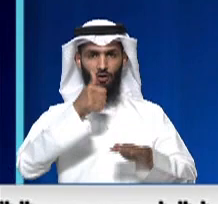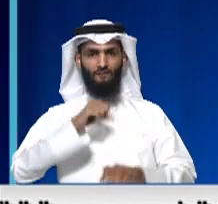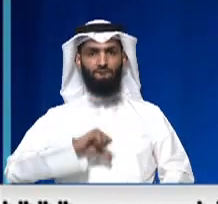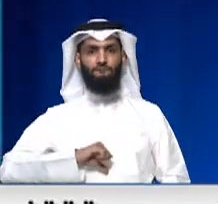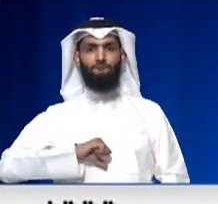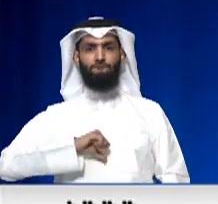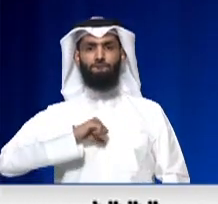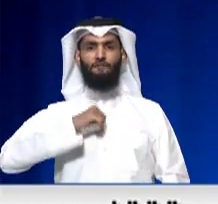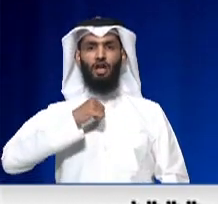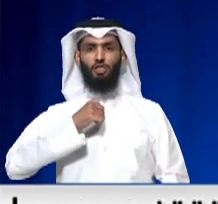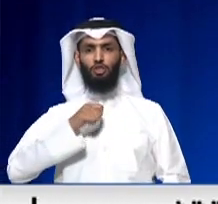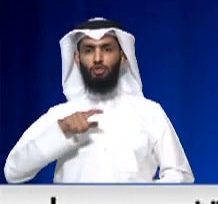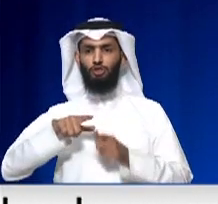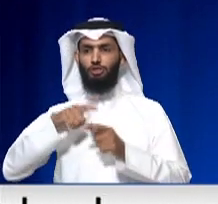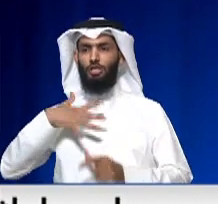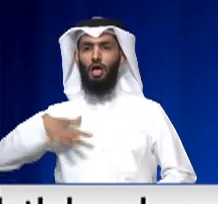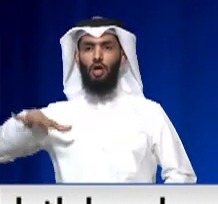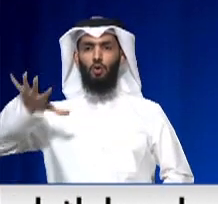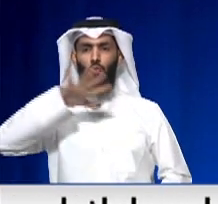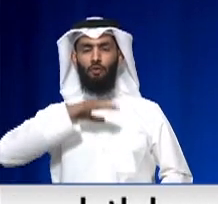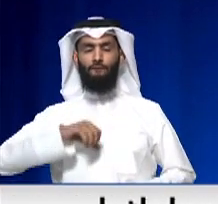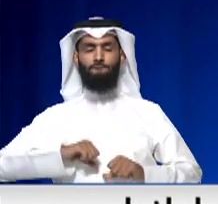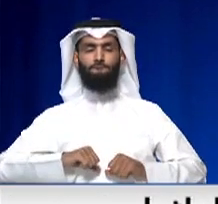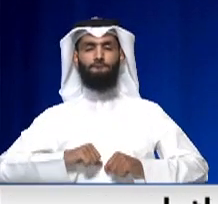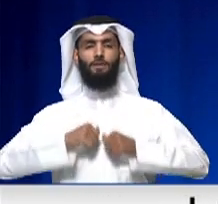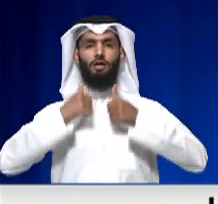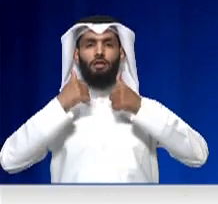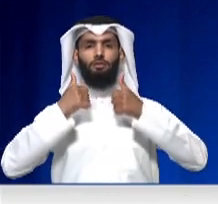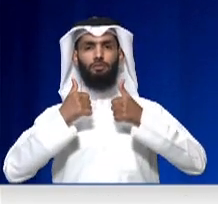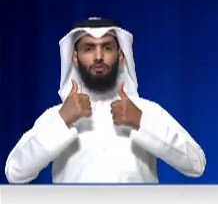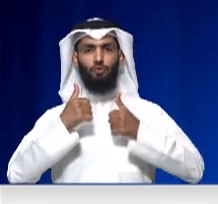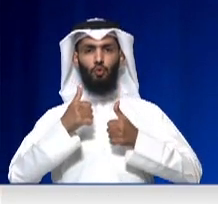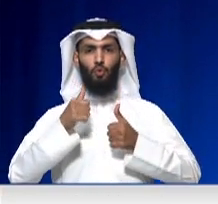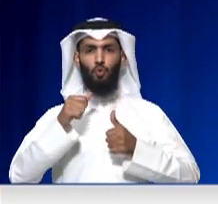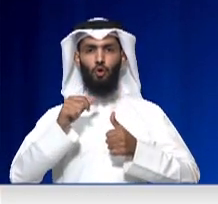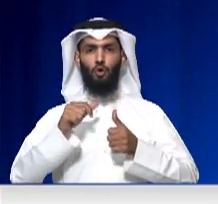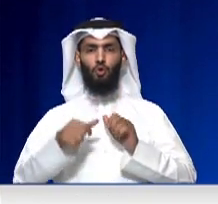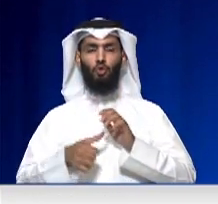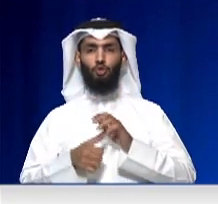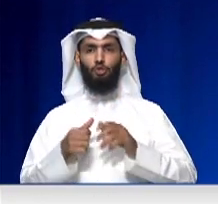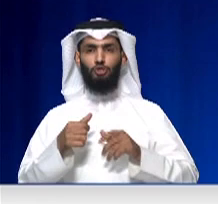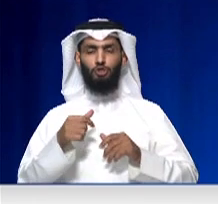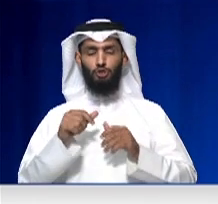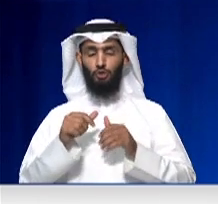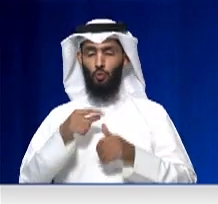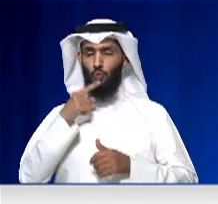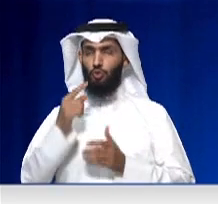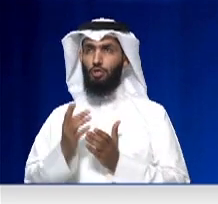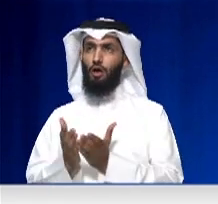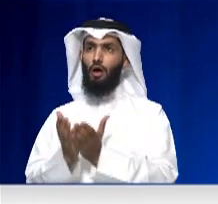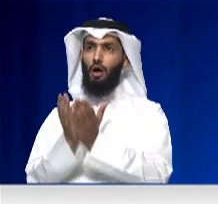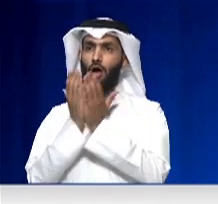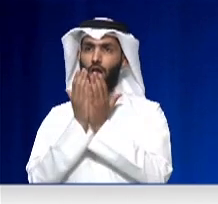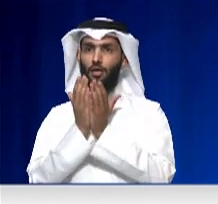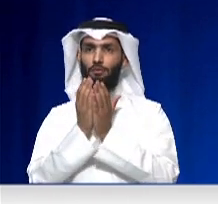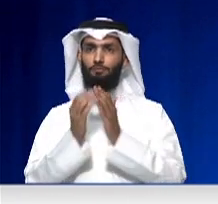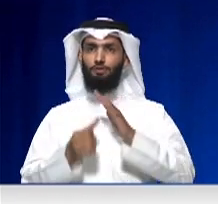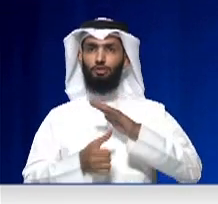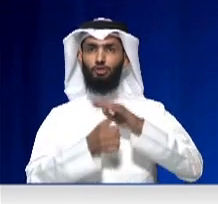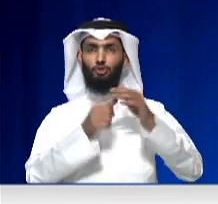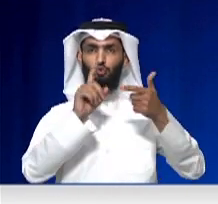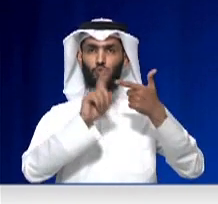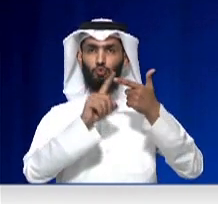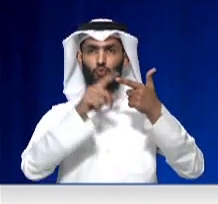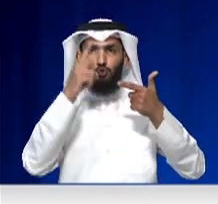واعتزاز لدى الجميع سائلا سموه حفظه الله المولى ان يديم على سموه موفور